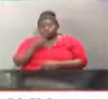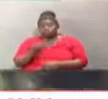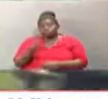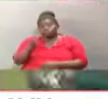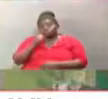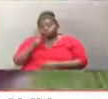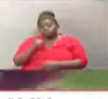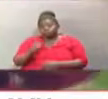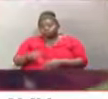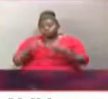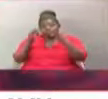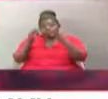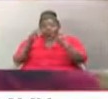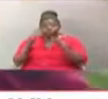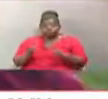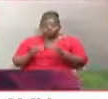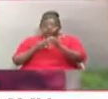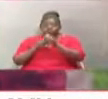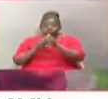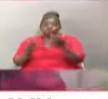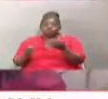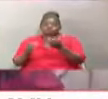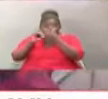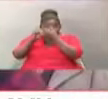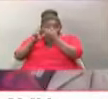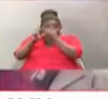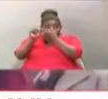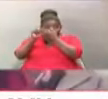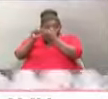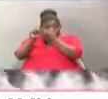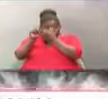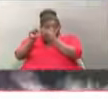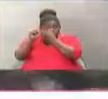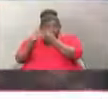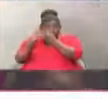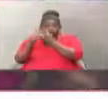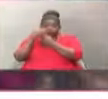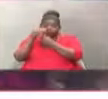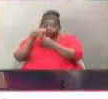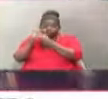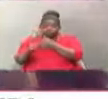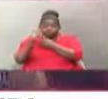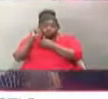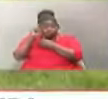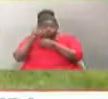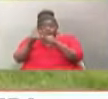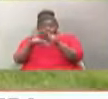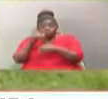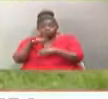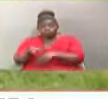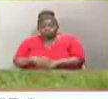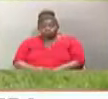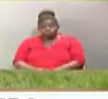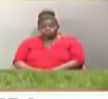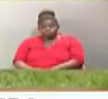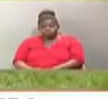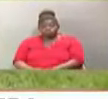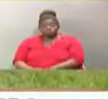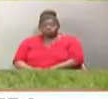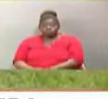n'abakadde. Abaweereddwa ebintu nga bakulembeddwa mu Justin Nassakangono namwandu basiimye kampuni eno olw'okubalowoozaako. Bweyanza